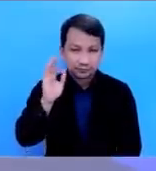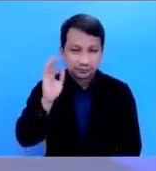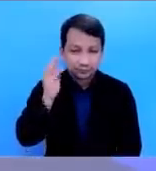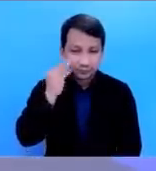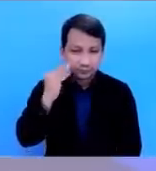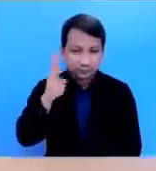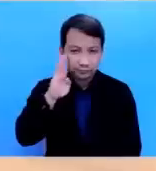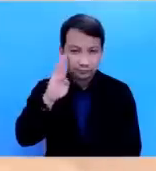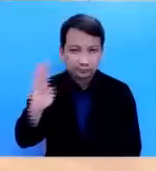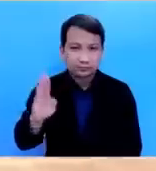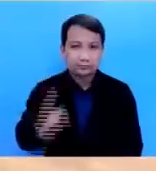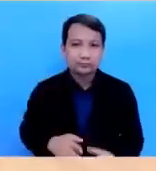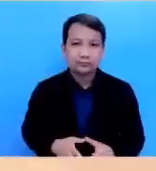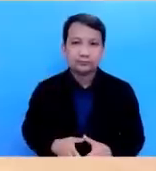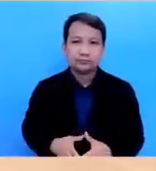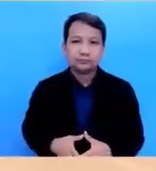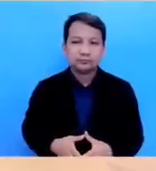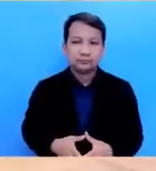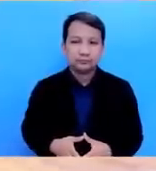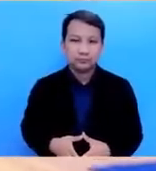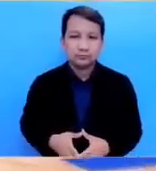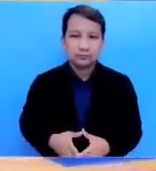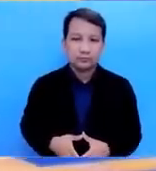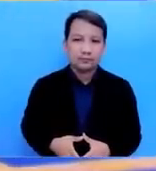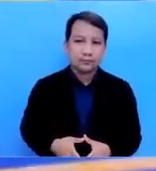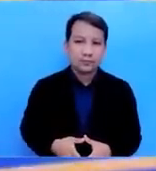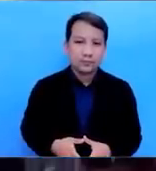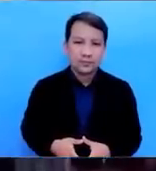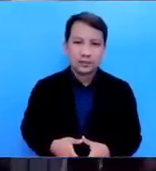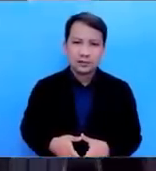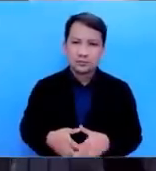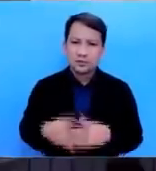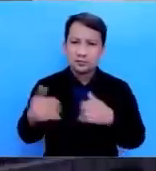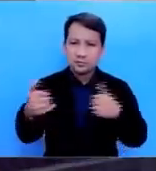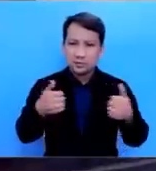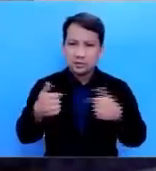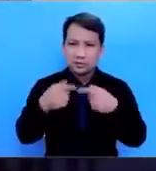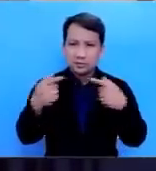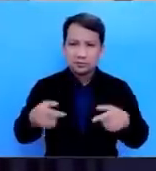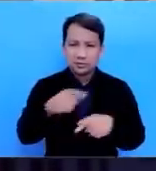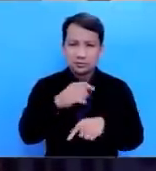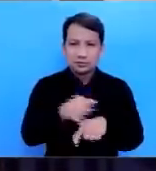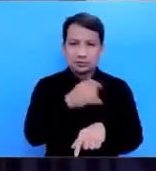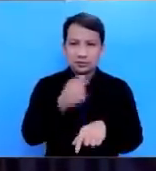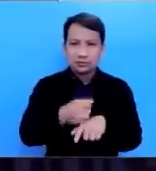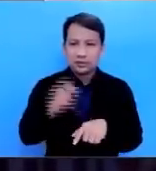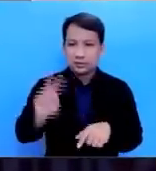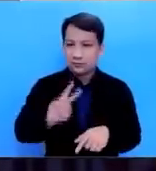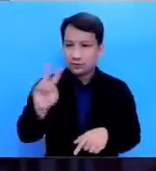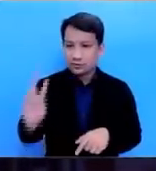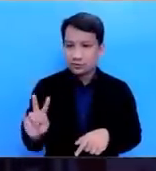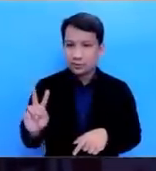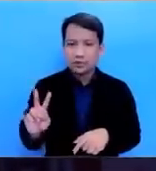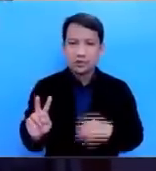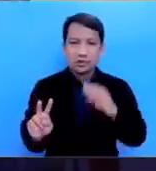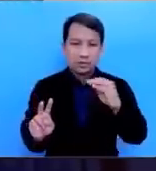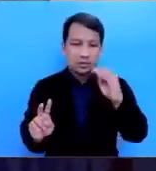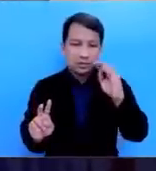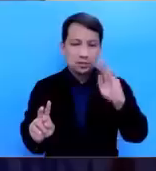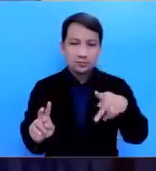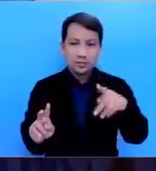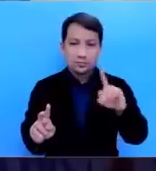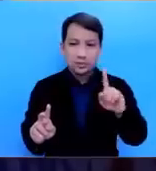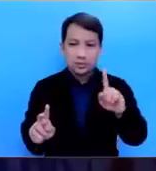Bautista. Number 6. Mainit ang tapatan ng San Juan at Valenzuela sa Maharlika Pilipinas Basketball